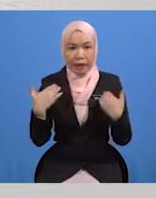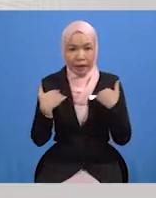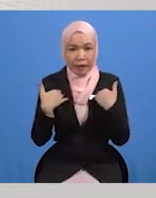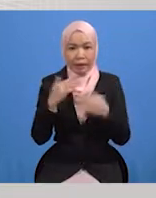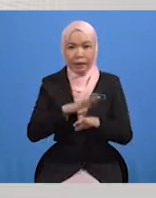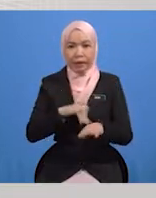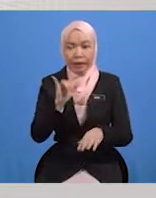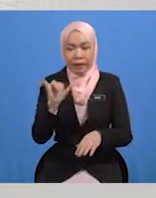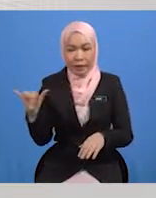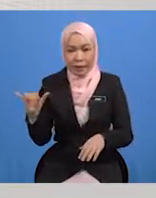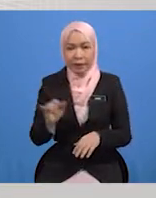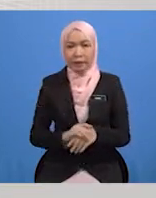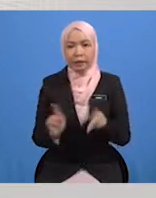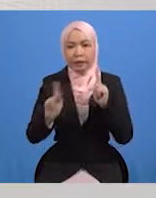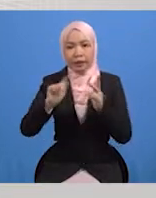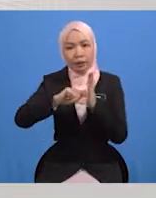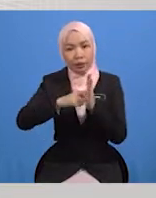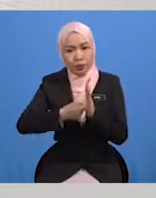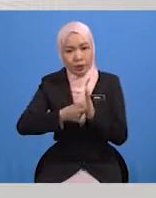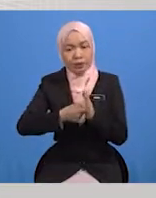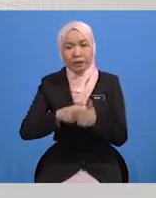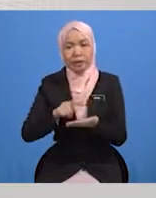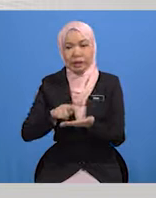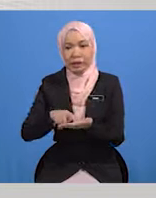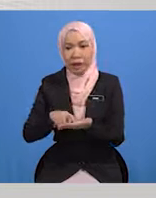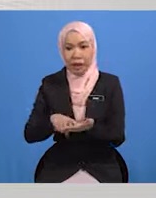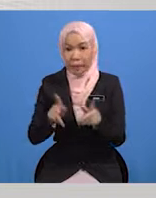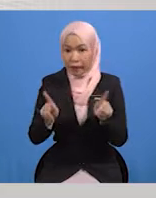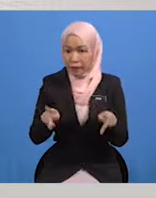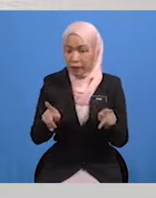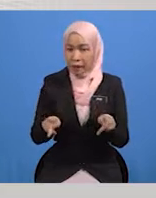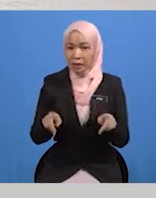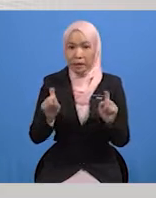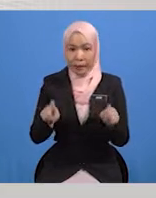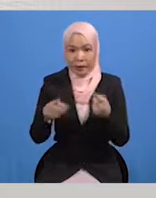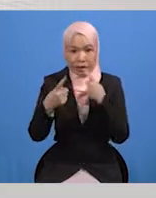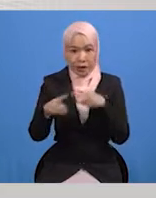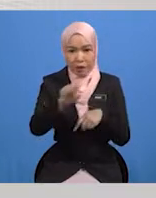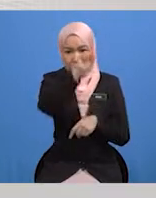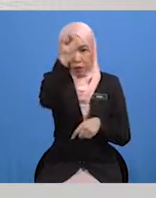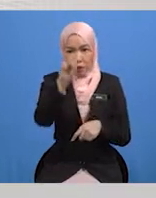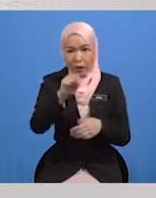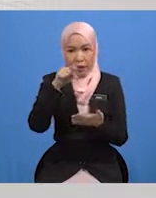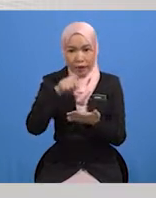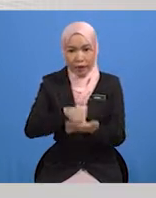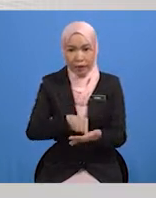Kata kunci bincangkan, para pelajar perlu menjawab soalan perbincangan